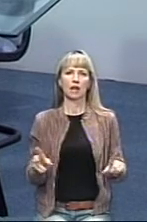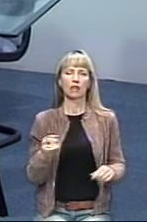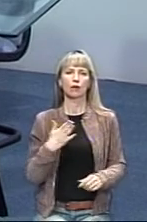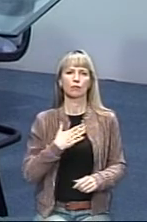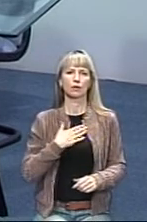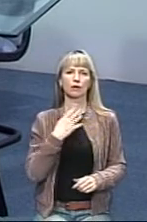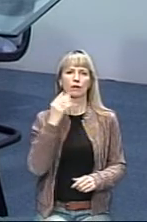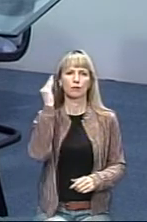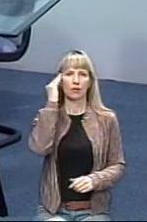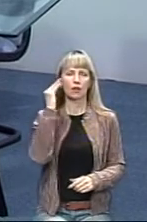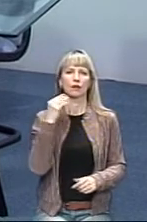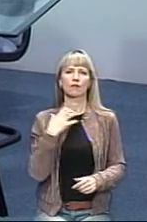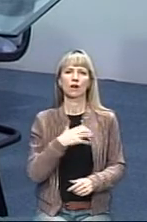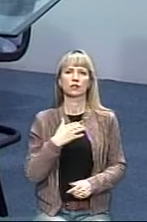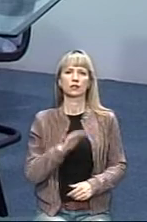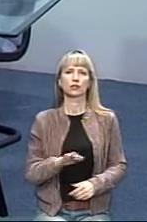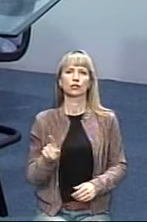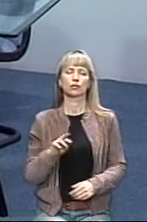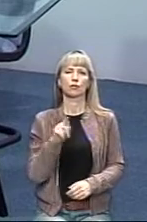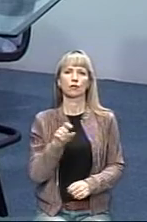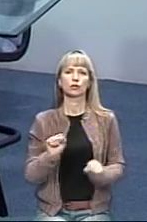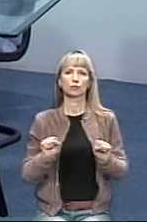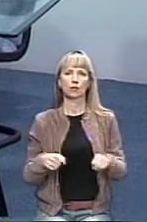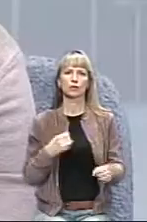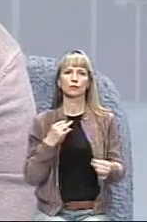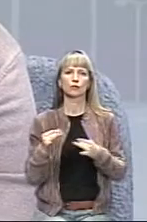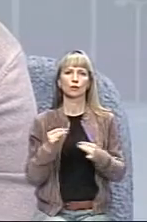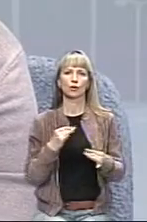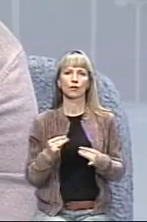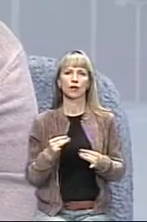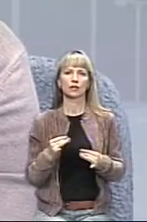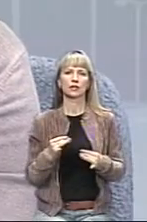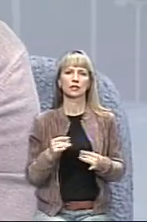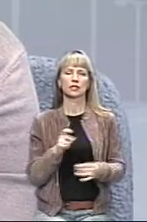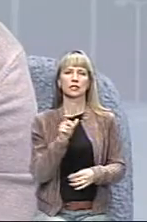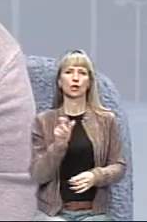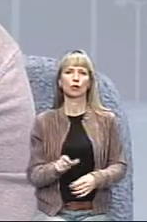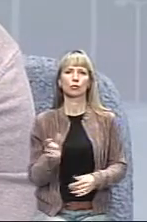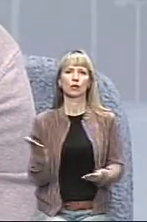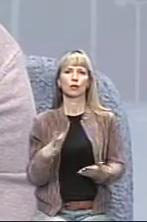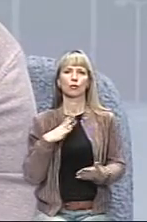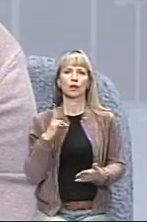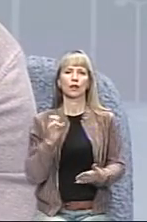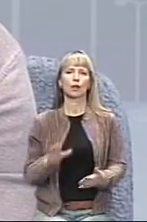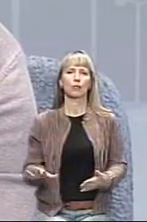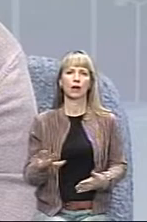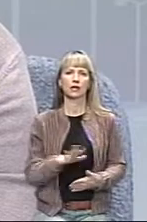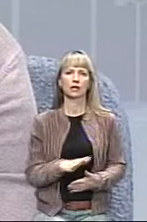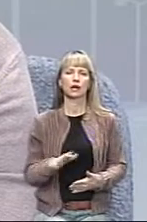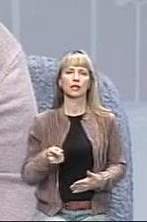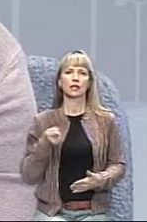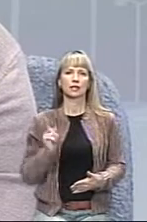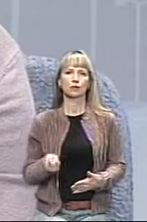дуже потрібні дітям, для того, щоб вони змогли поспілкуватися з людьми, які були на Майдані. Тому що